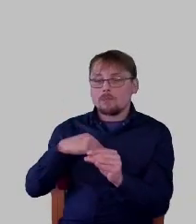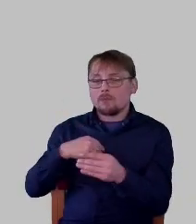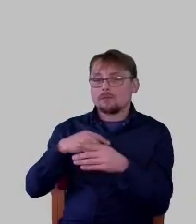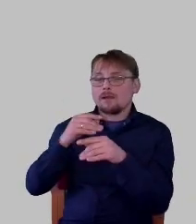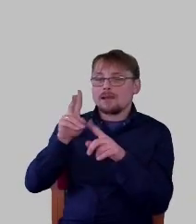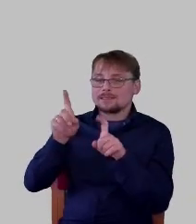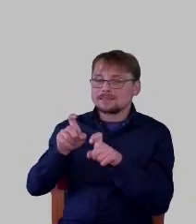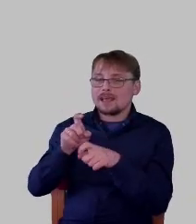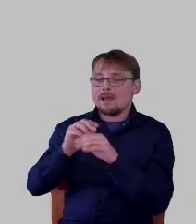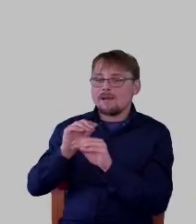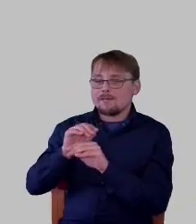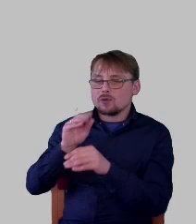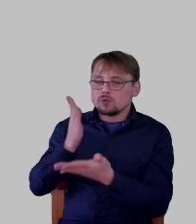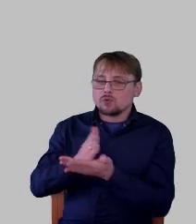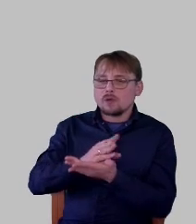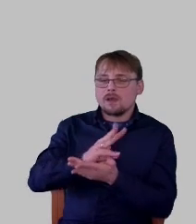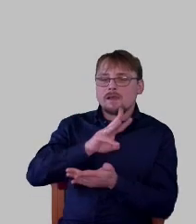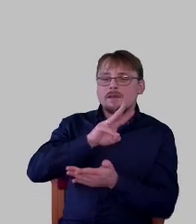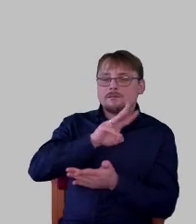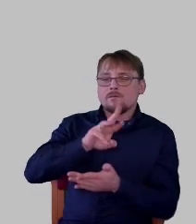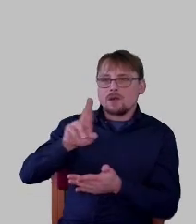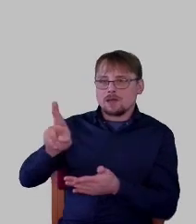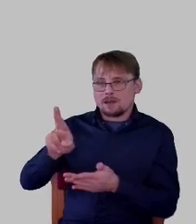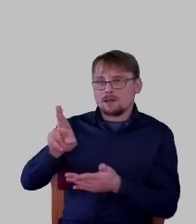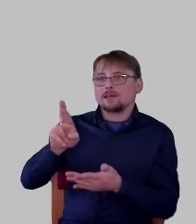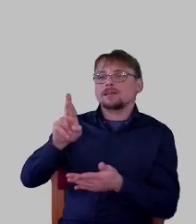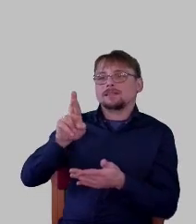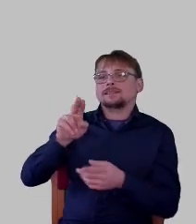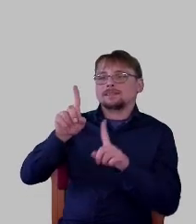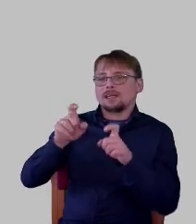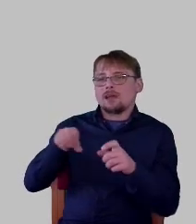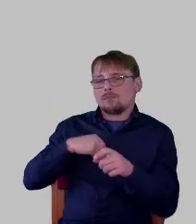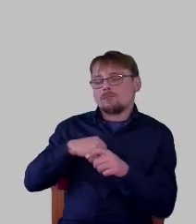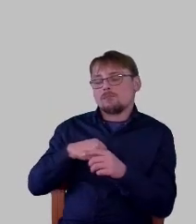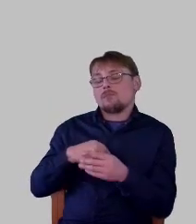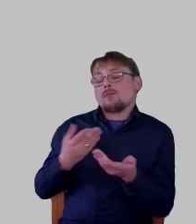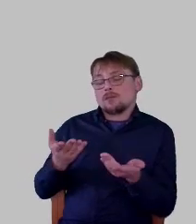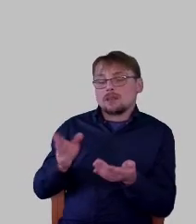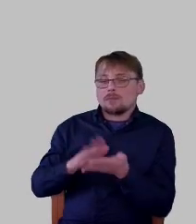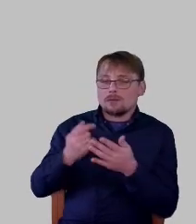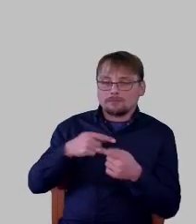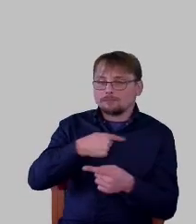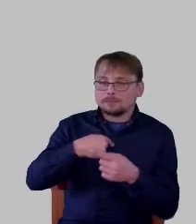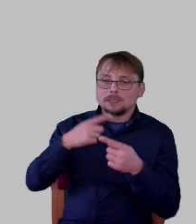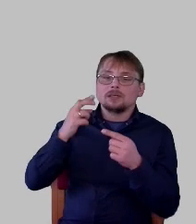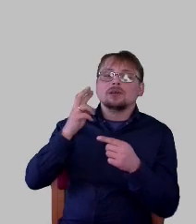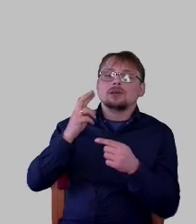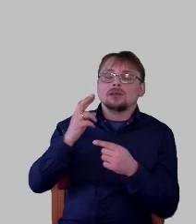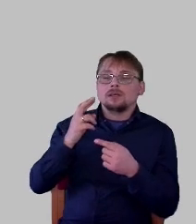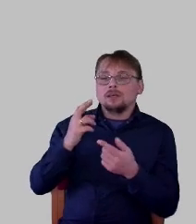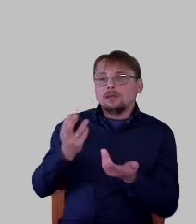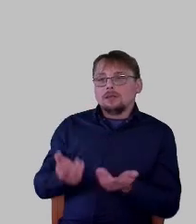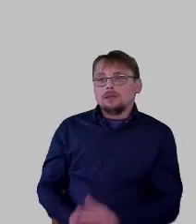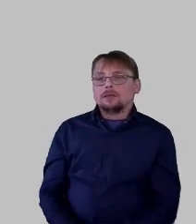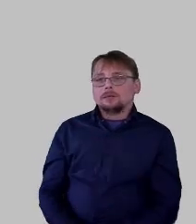tych oddziaływań już w ramach wczesnego wspomagania rozwoju od chwili wykrycia niepełnosprawności dziecka, możliwość